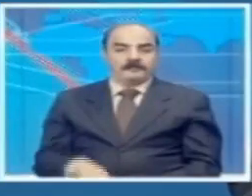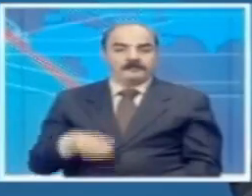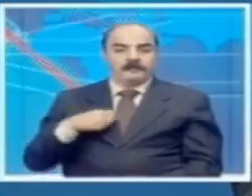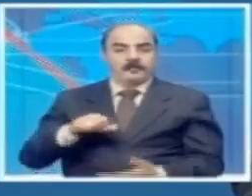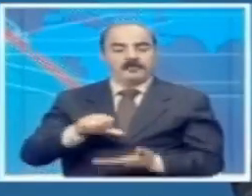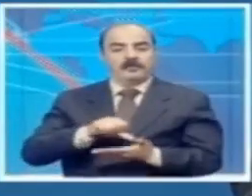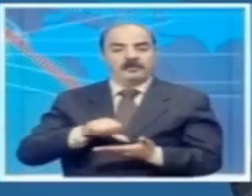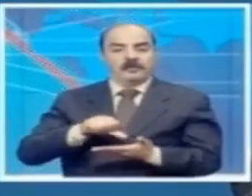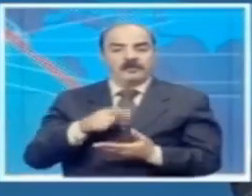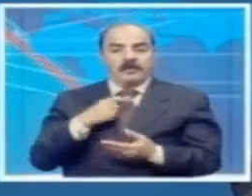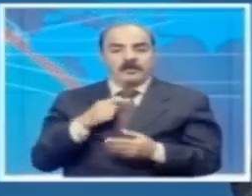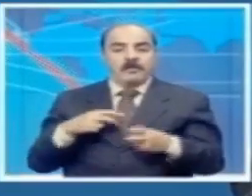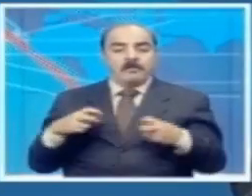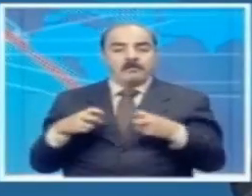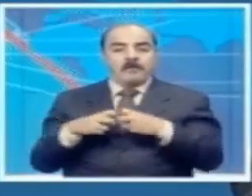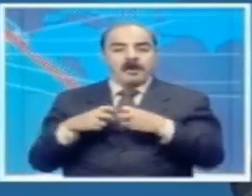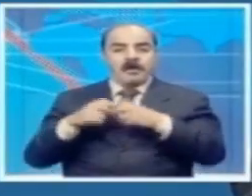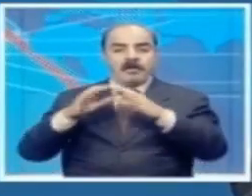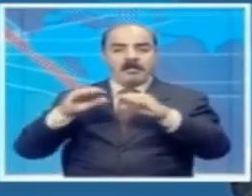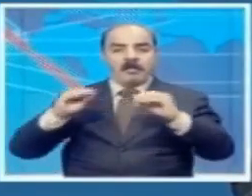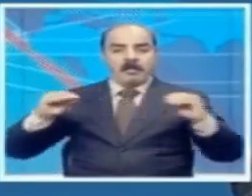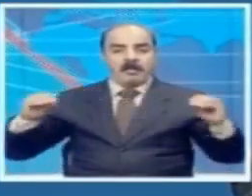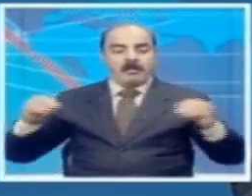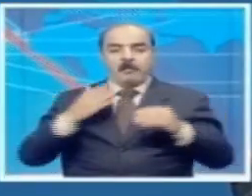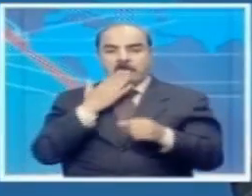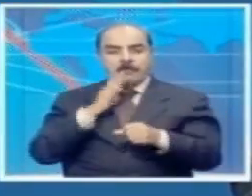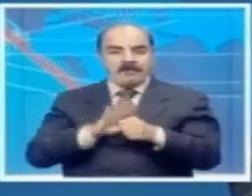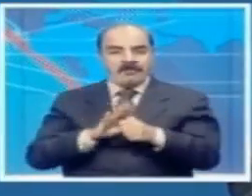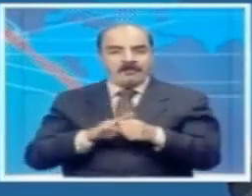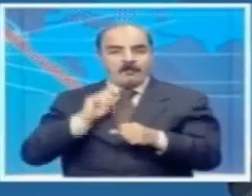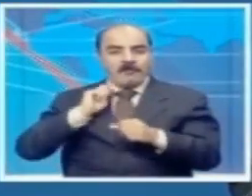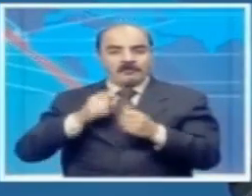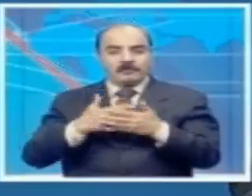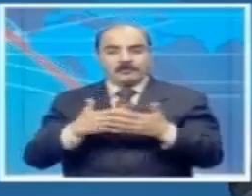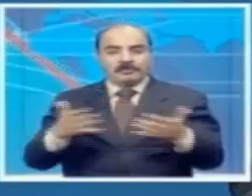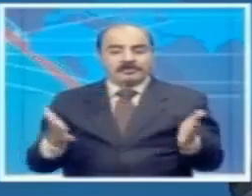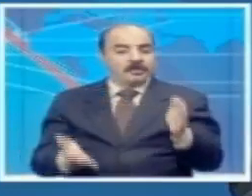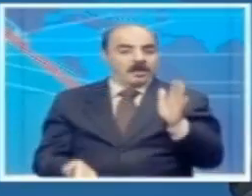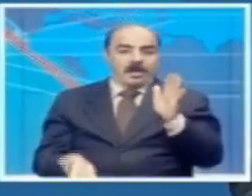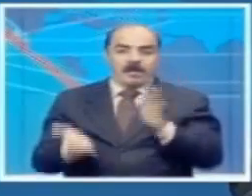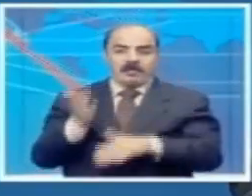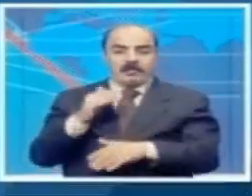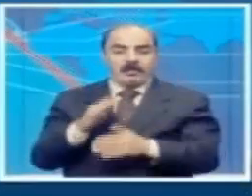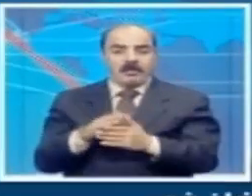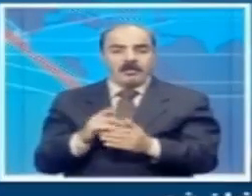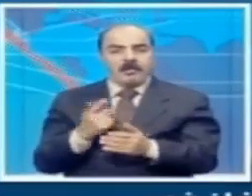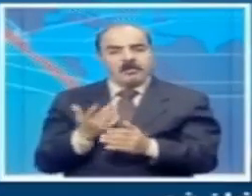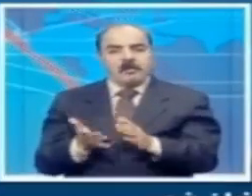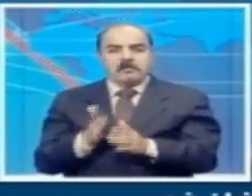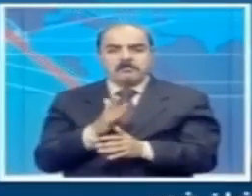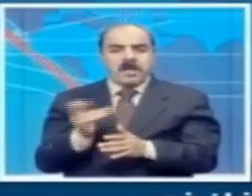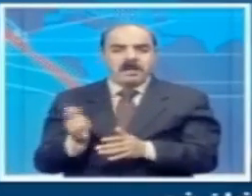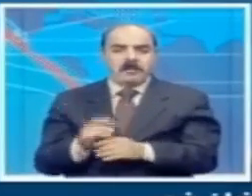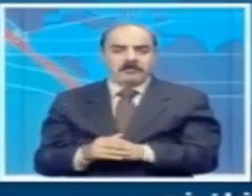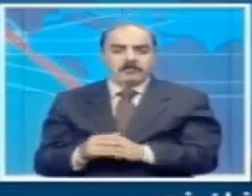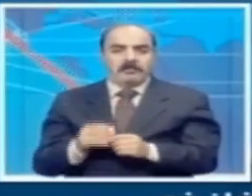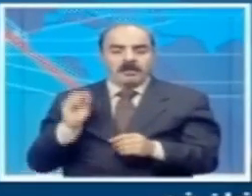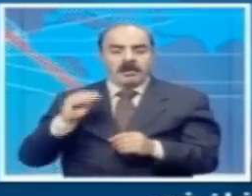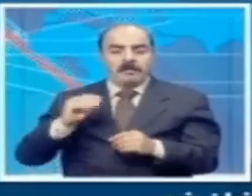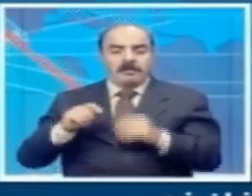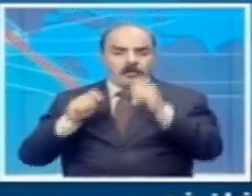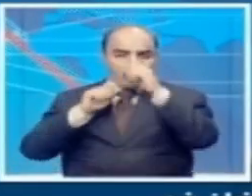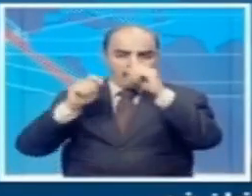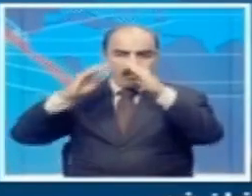قالت وزارة التموين إن عدد المعارض الرئيسية لمبادرة أهلا رمضان بالمحافظات تجاوزت 100، بالإضافة